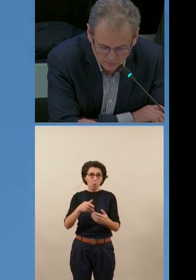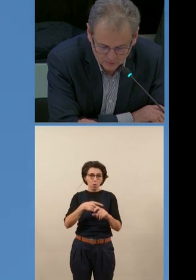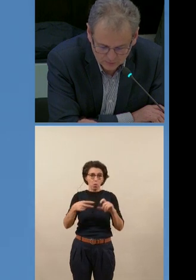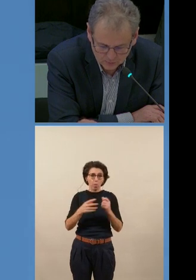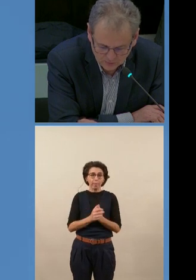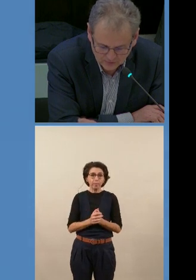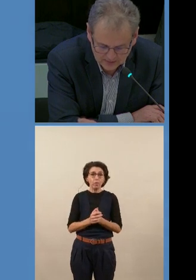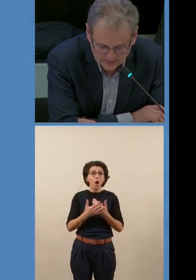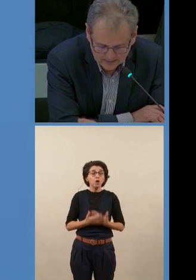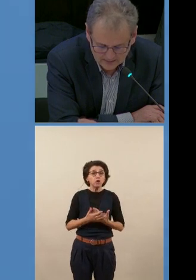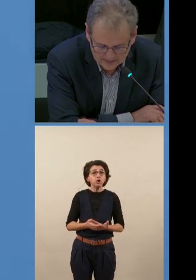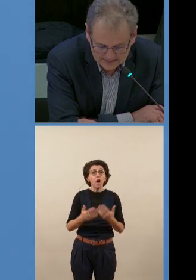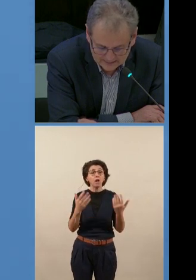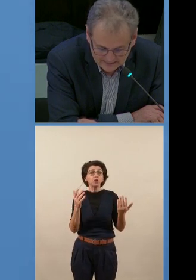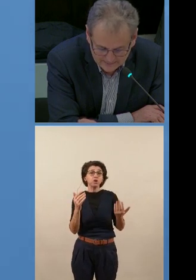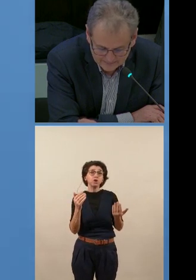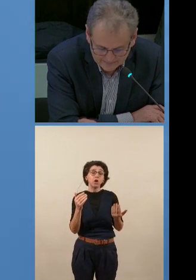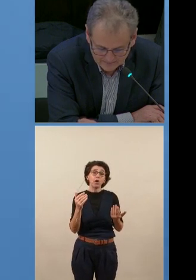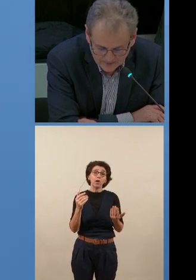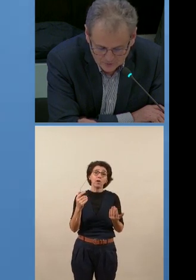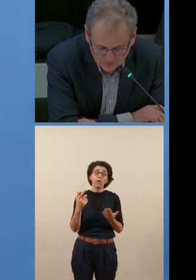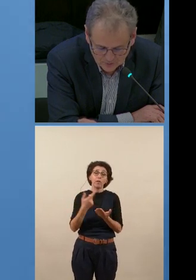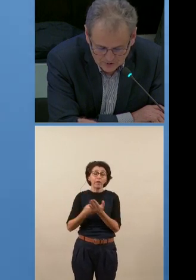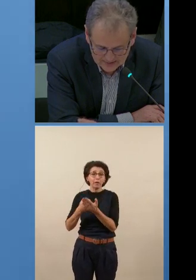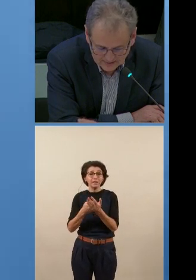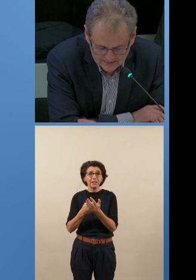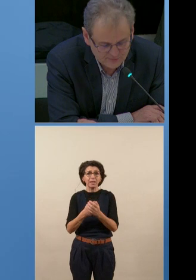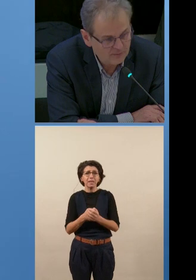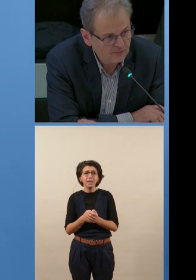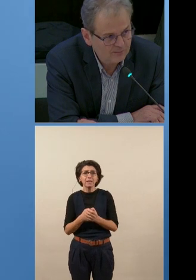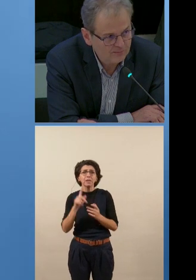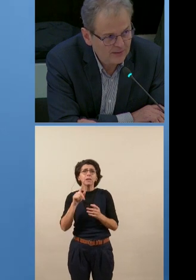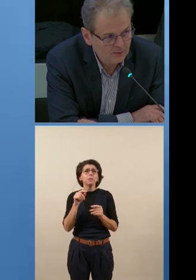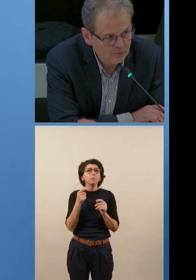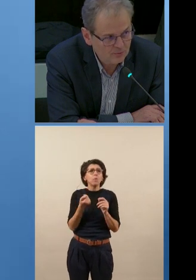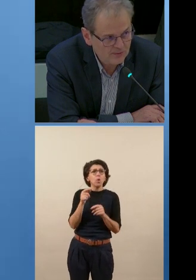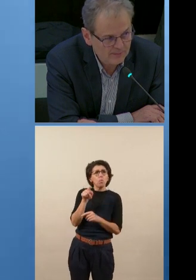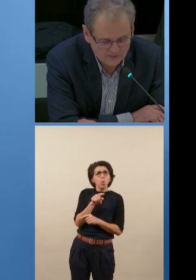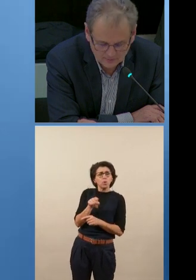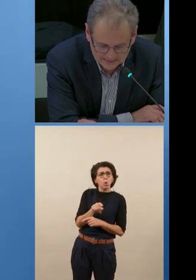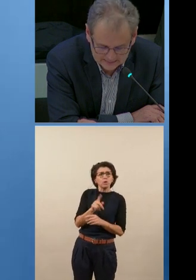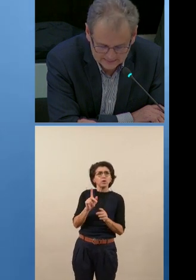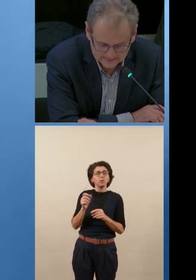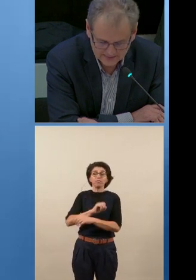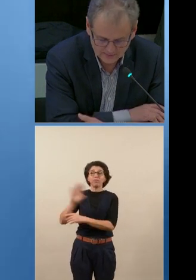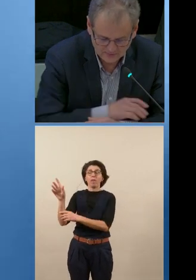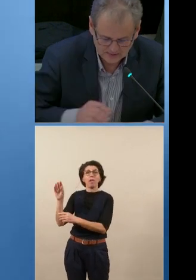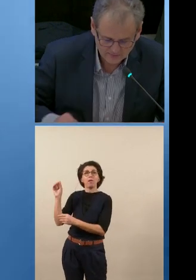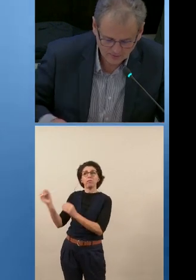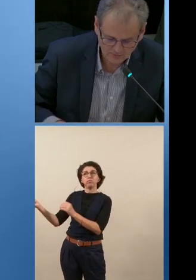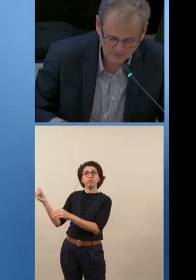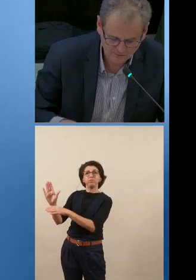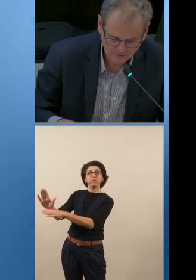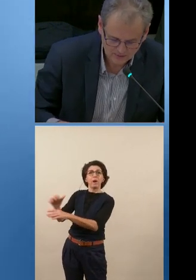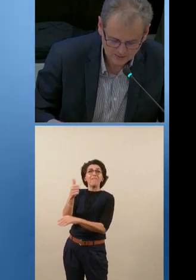millions de de hausse cette année je dois corriger certaines informations parues aujourd'hui dans la presse locale qui annoncé